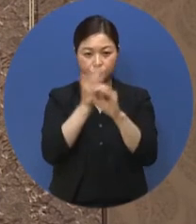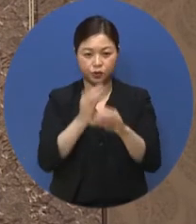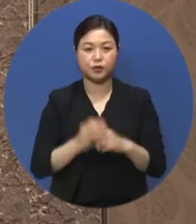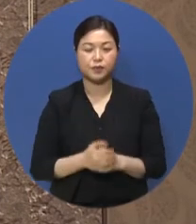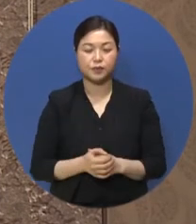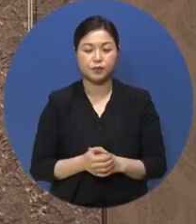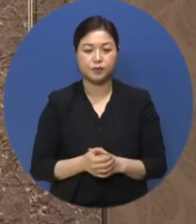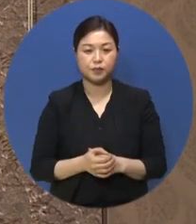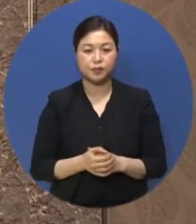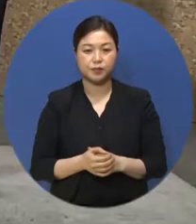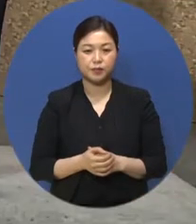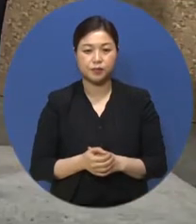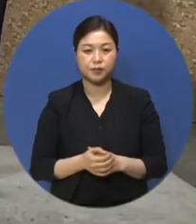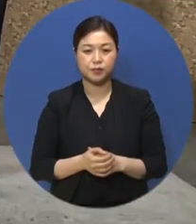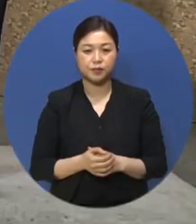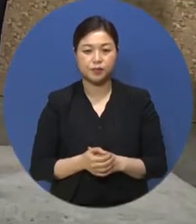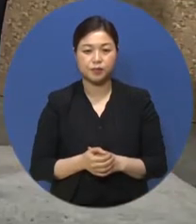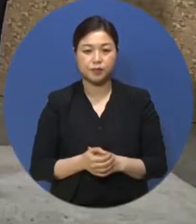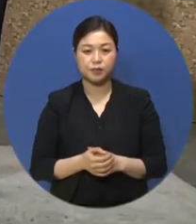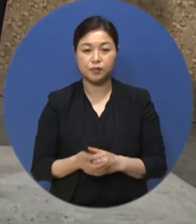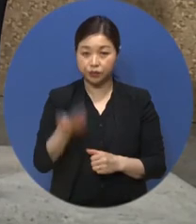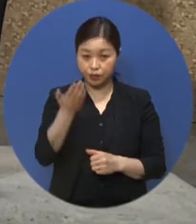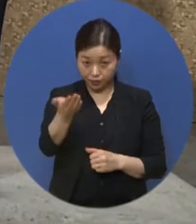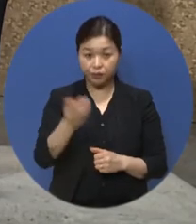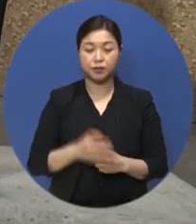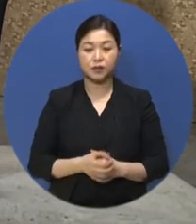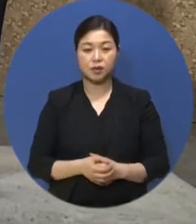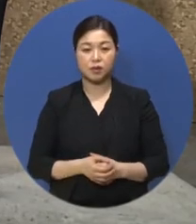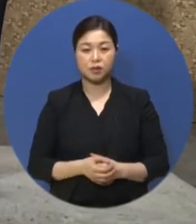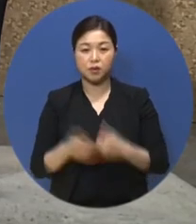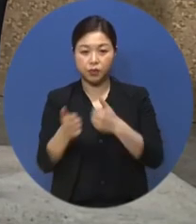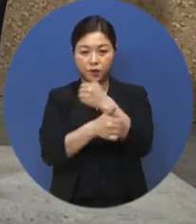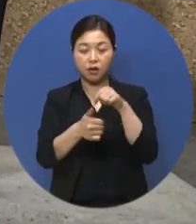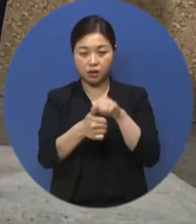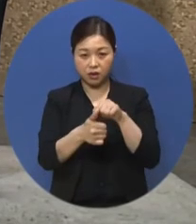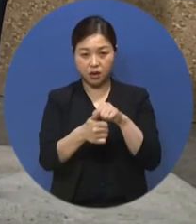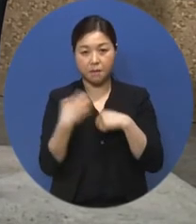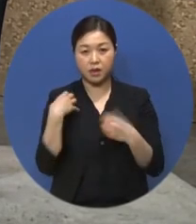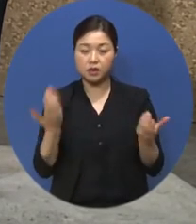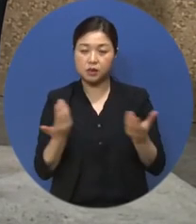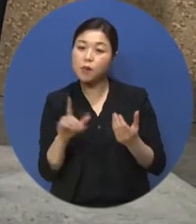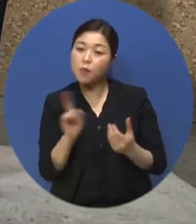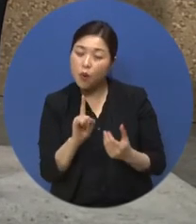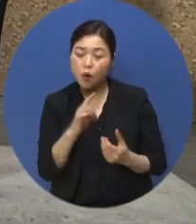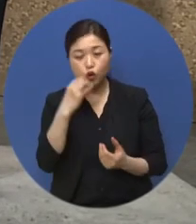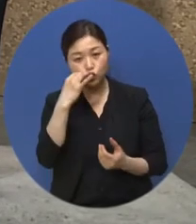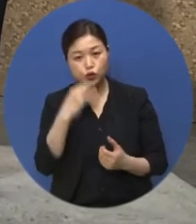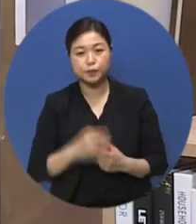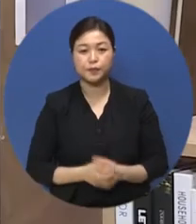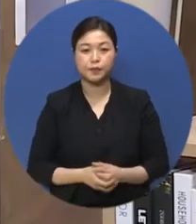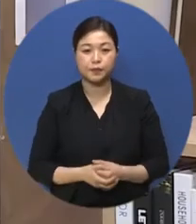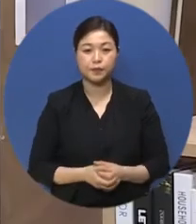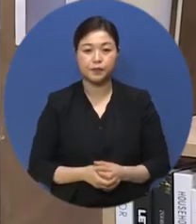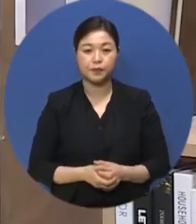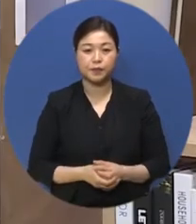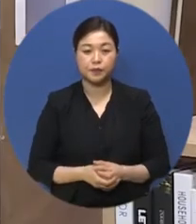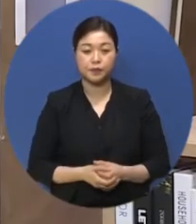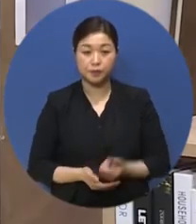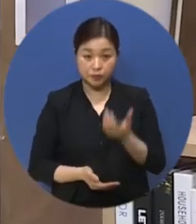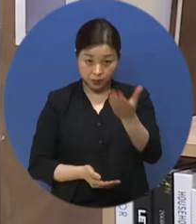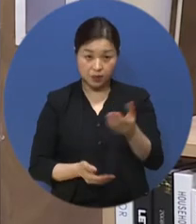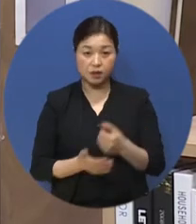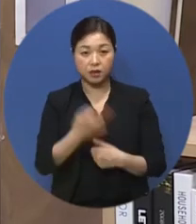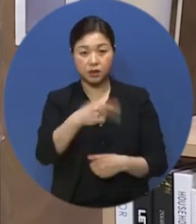상임위입니다. 근데 그렇다면 이제 위원장님께서는 그 위원회에서 또 어떤 업무를 하시는지도 궁금해지는데 네. 위원장님께서